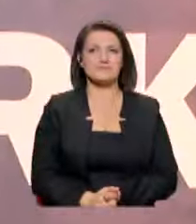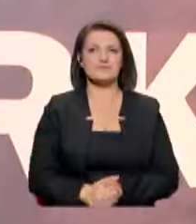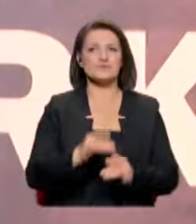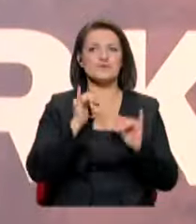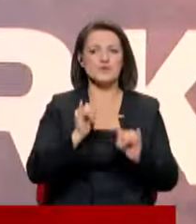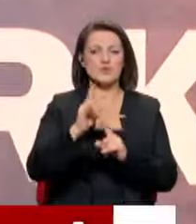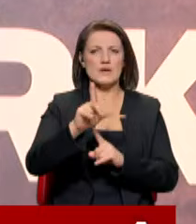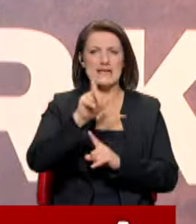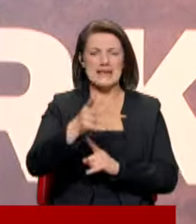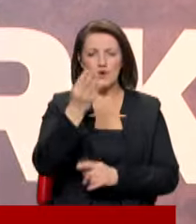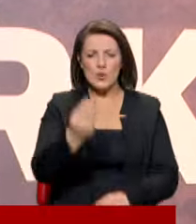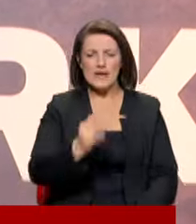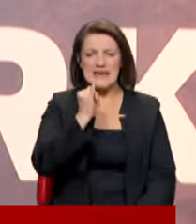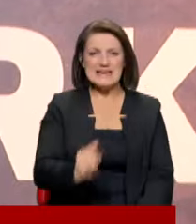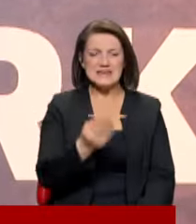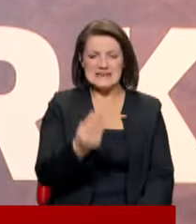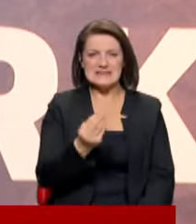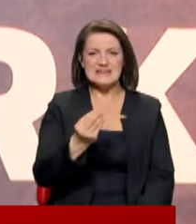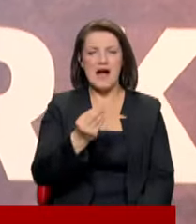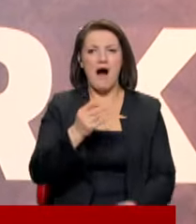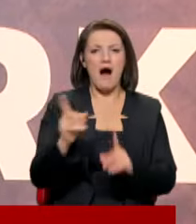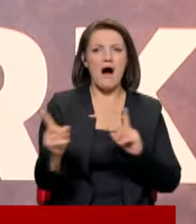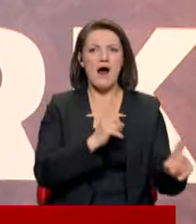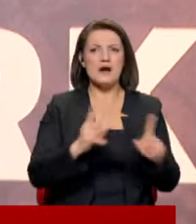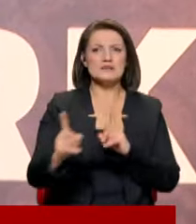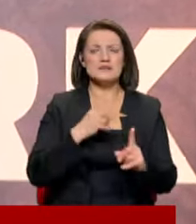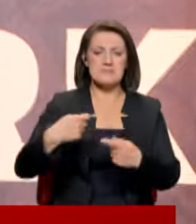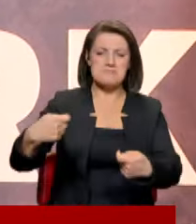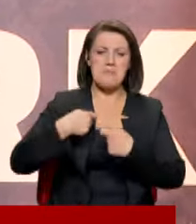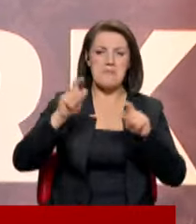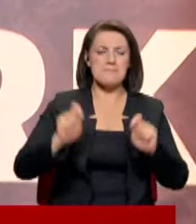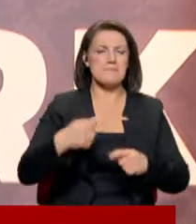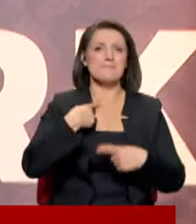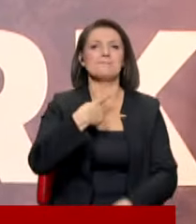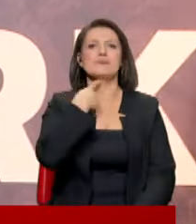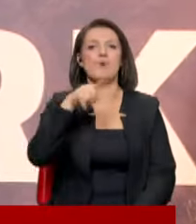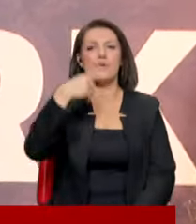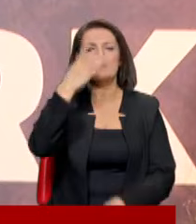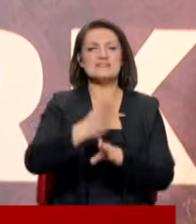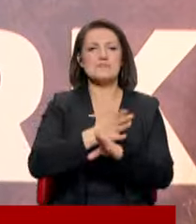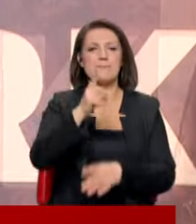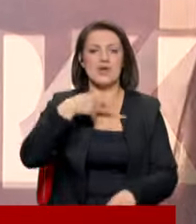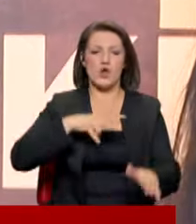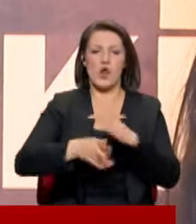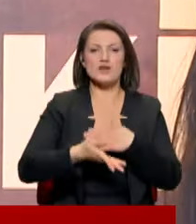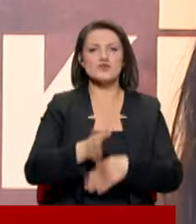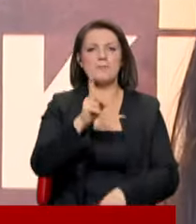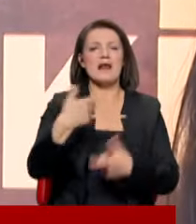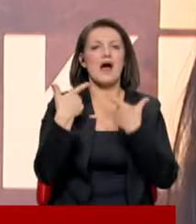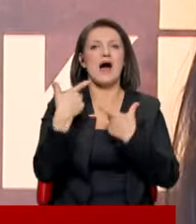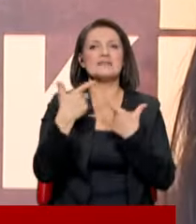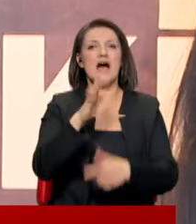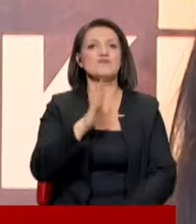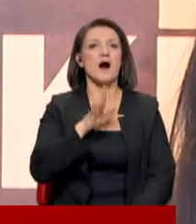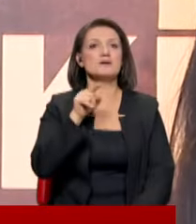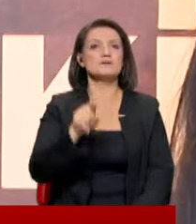Kötü ile kötünün iyisi arasında tercihe zorlanmaktan bıktım. O nedenle bugün bir yola çıkıyoruz. Bir Hatay